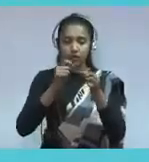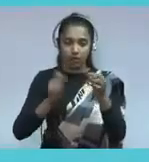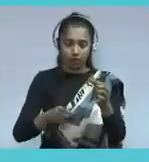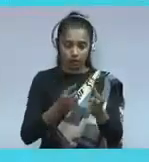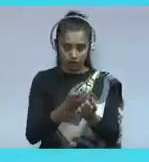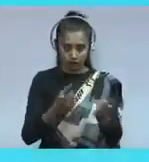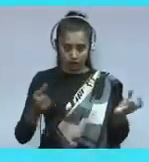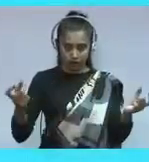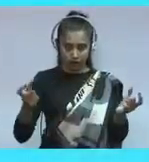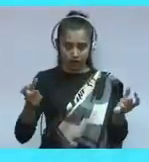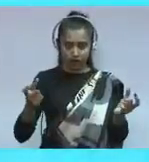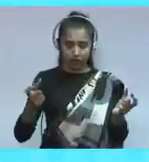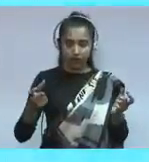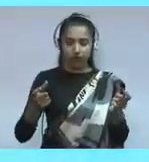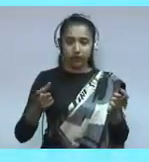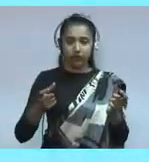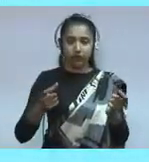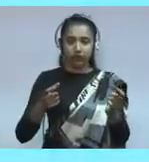මහාචාර්ය අනුර විජේපාල,